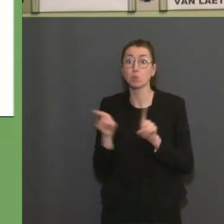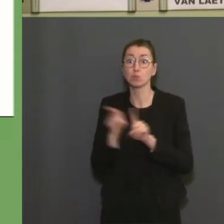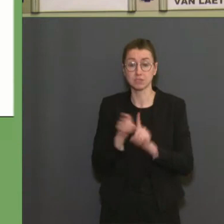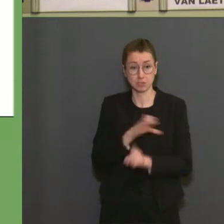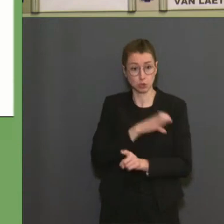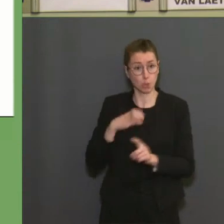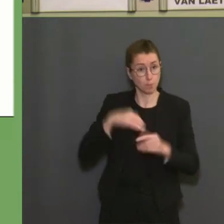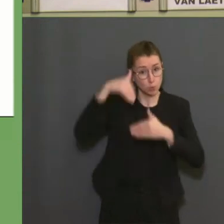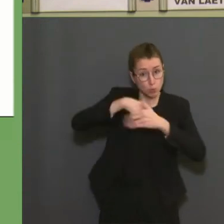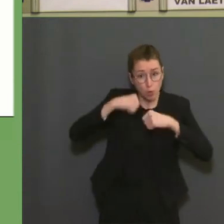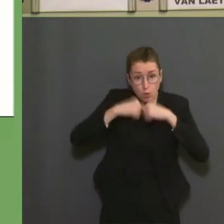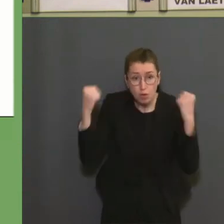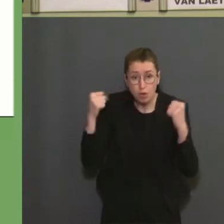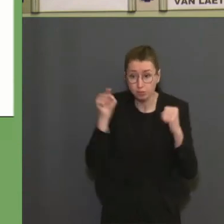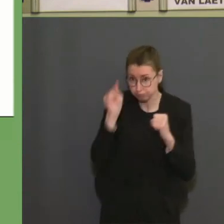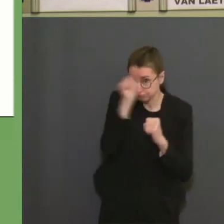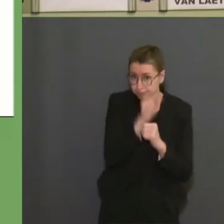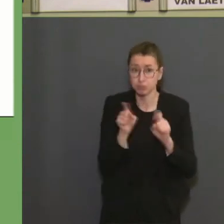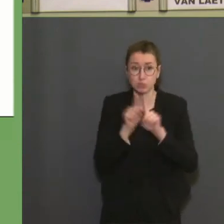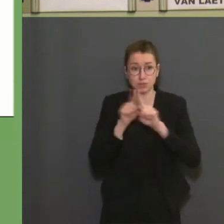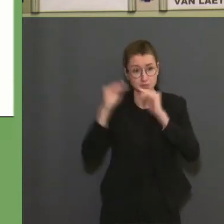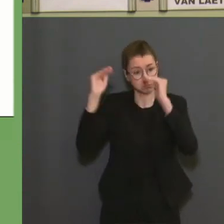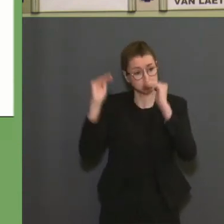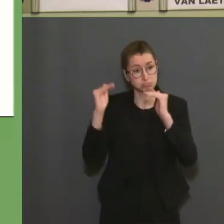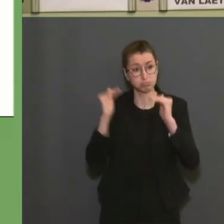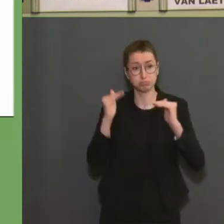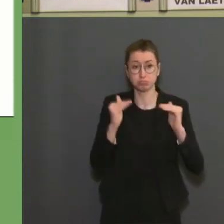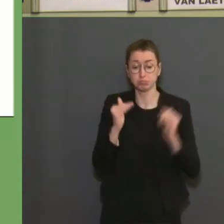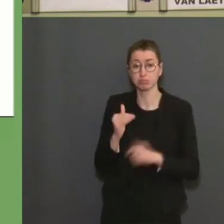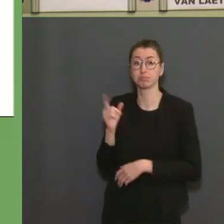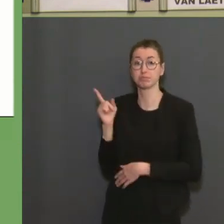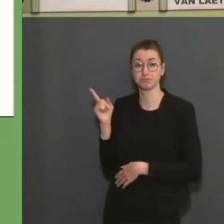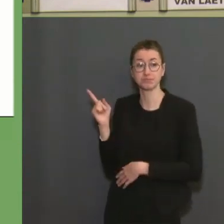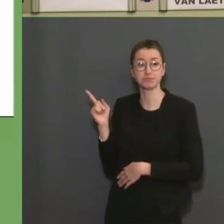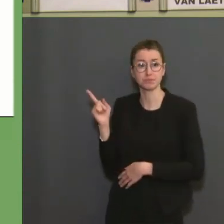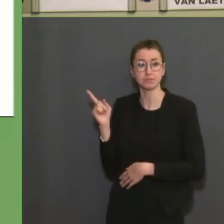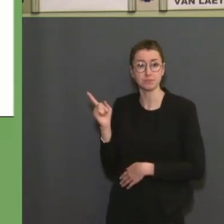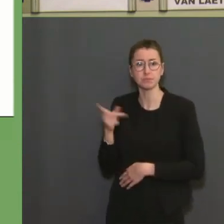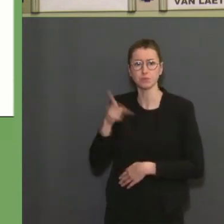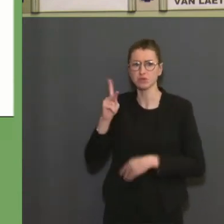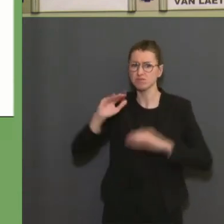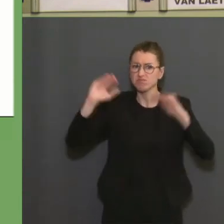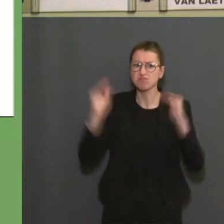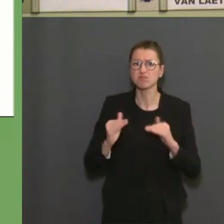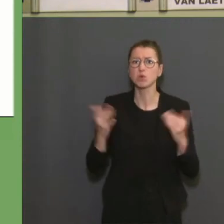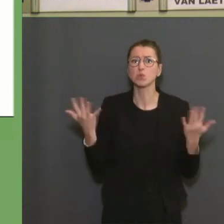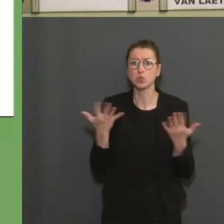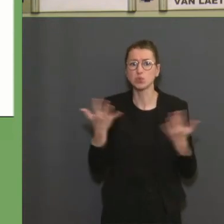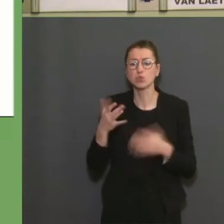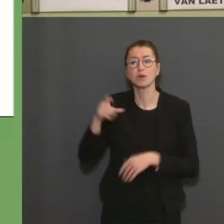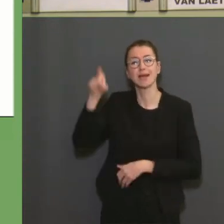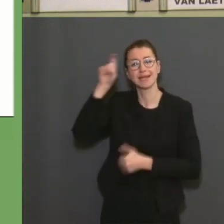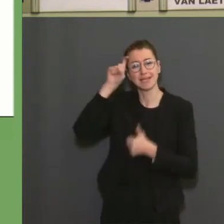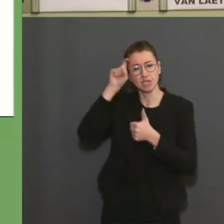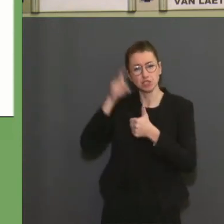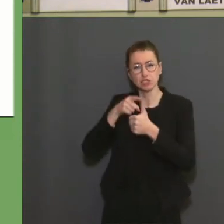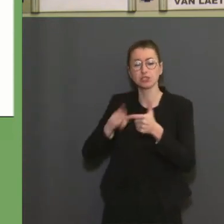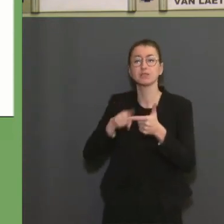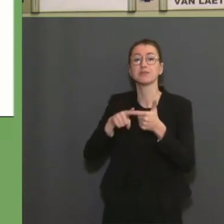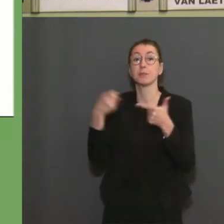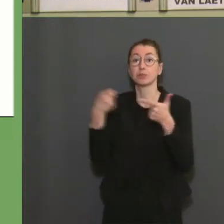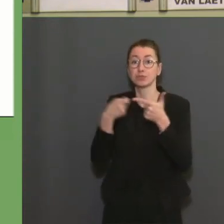sur le territoire. Les baisses les plus rapides sont à Liège, à Bruxelles et dans les deux